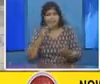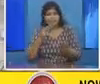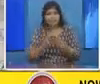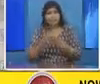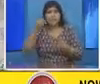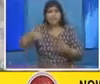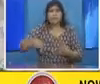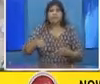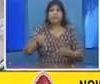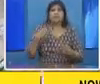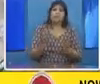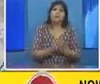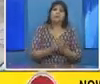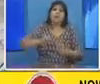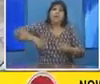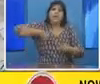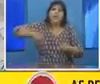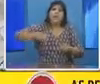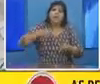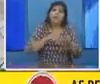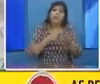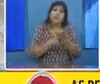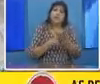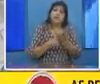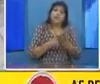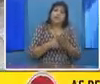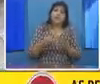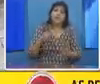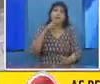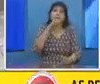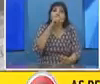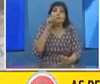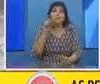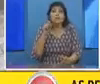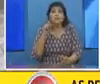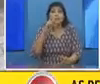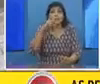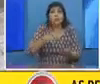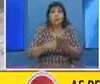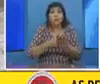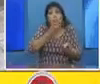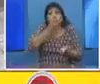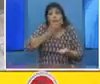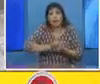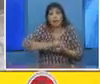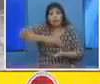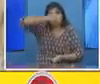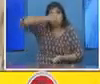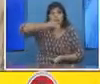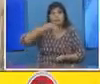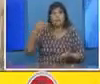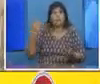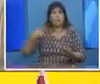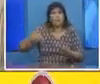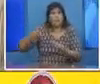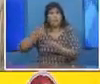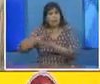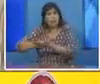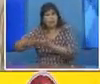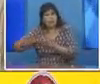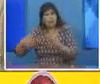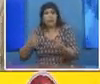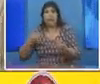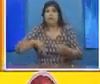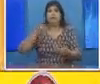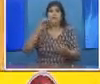इस वजह से हर साल औसतन करीब 10 करोड़ लीटर पानी बेकार बह जाने से बचाया